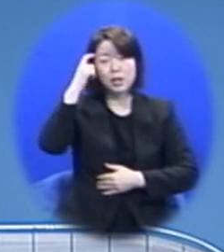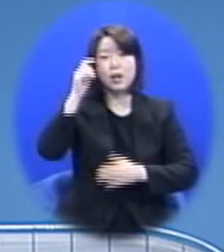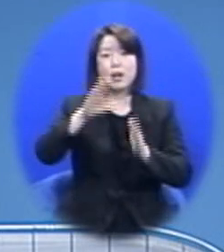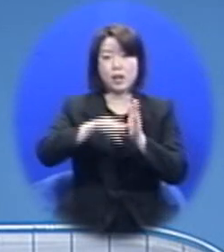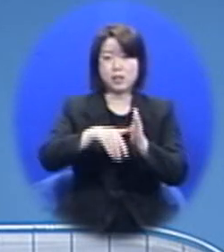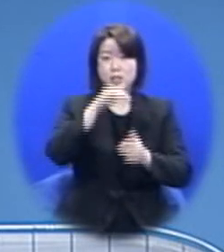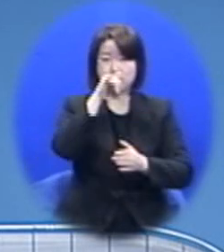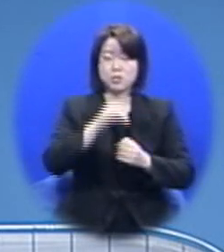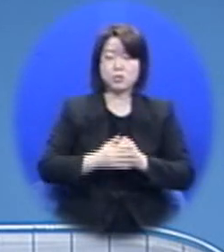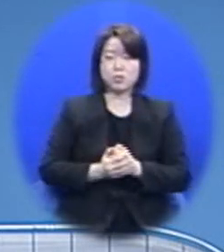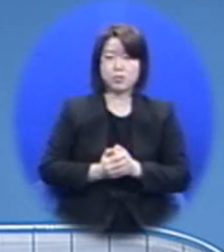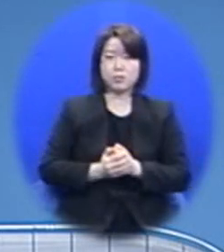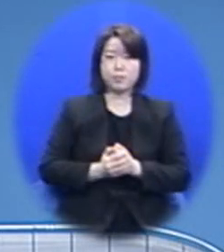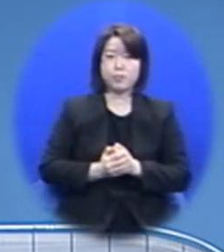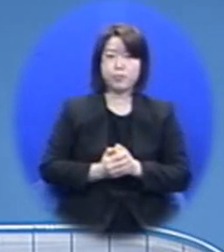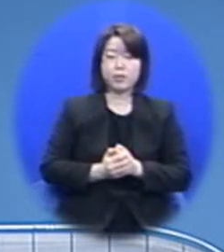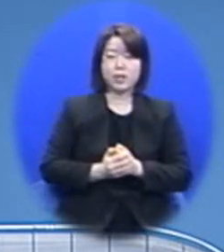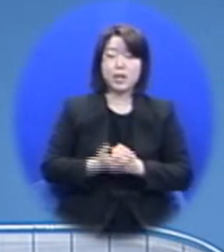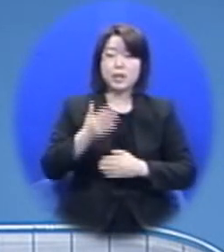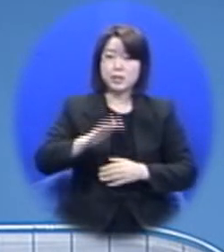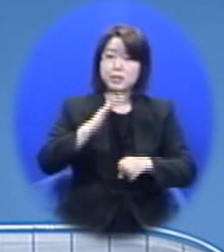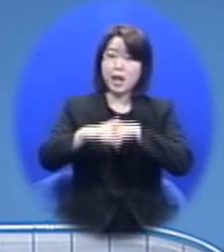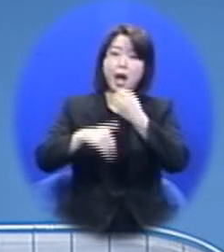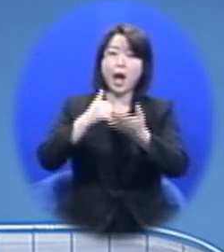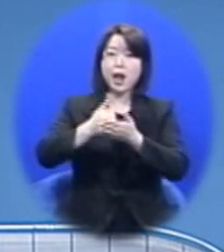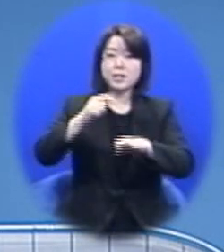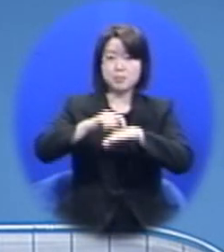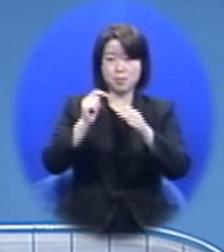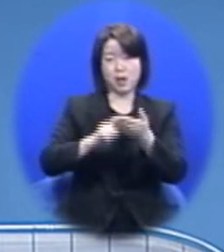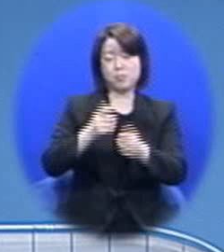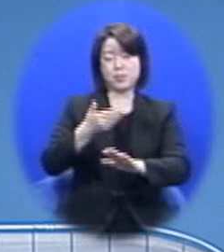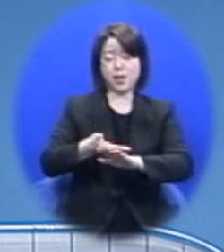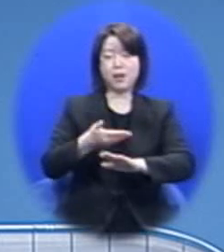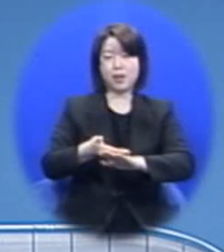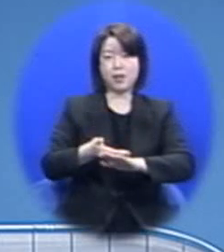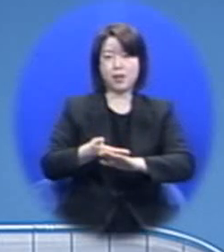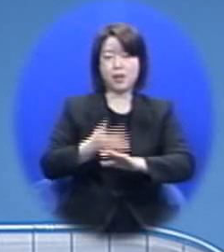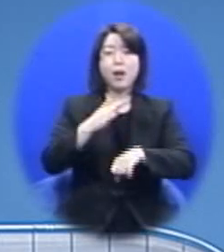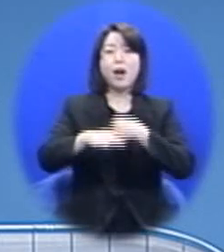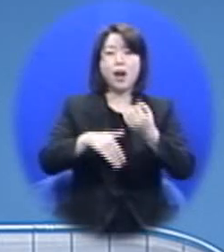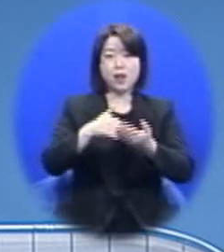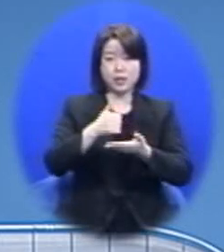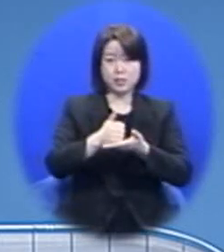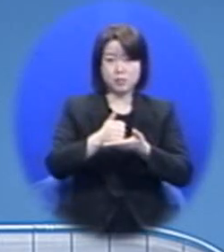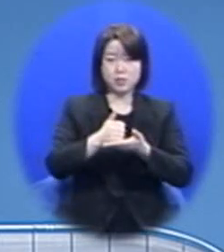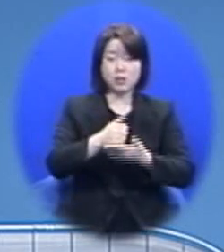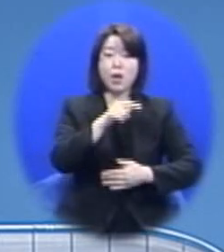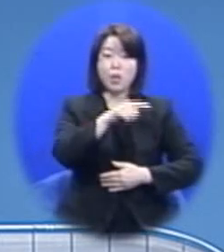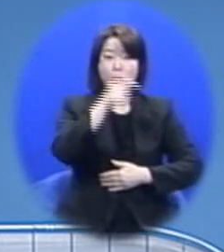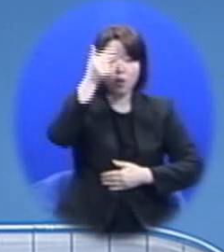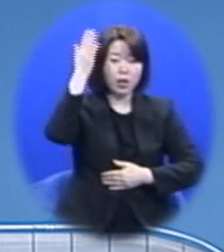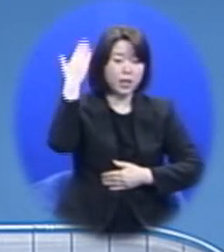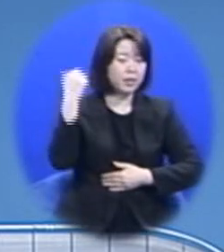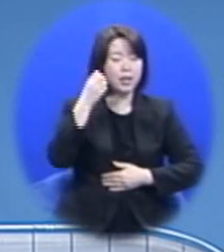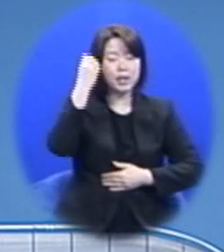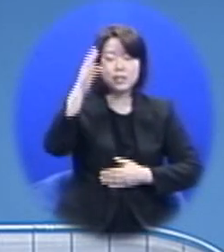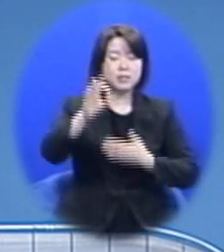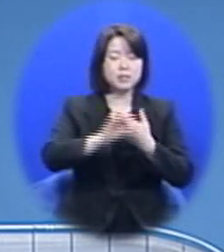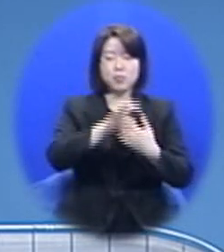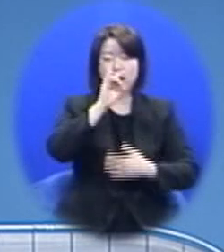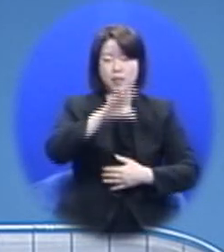했었어요. 그런데 하나님의 마음은 달랐어요. 하나님은 너 그때를 잊으면 안 된다,